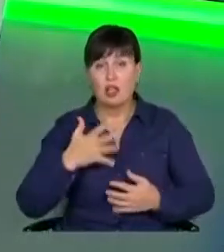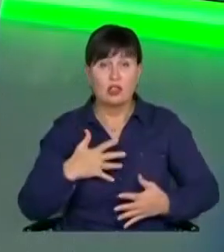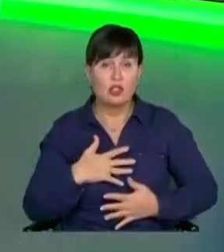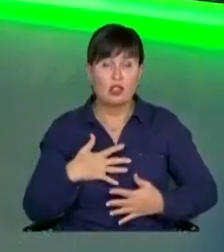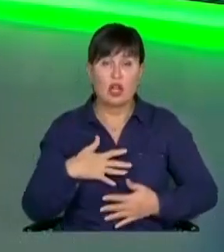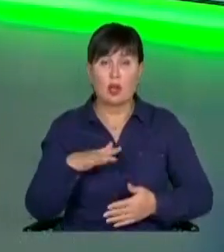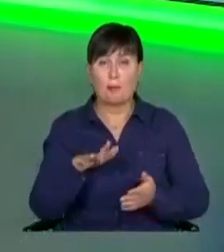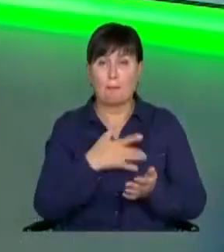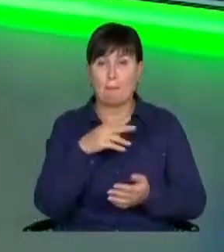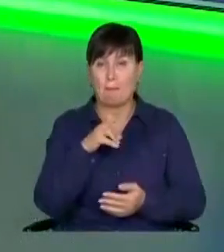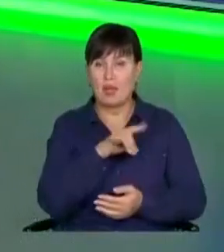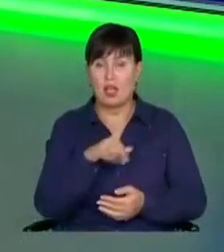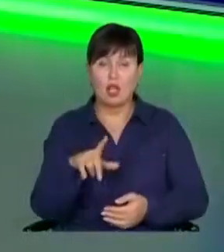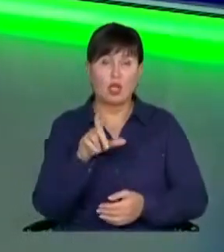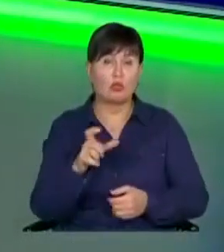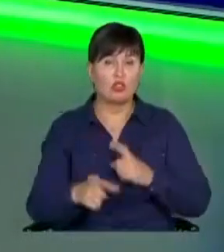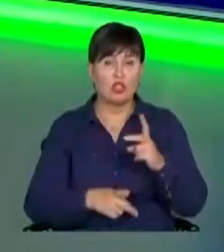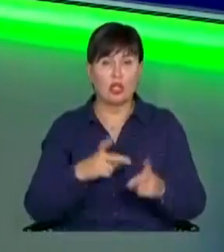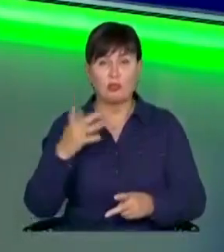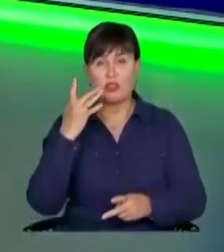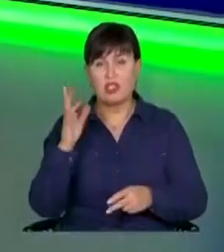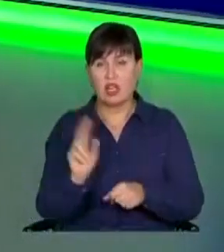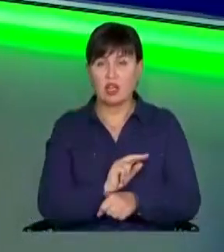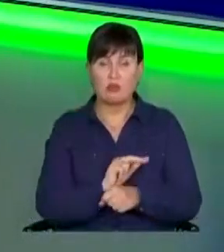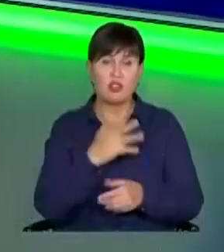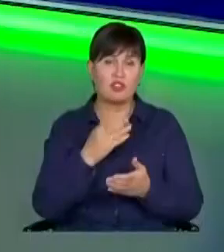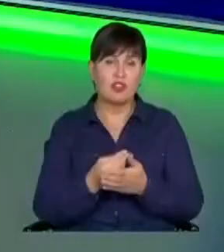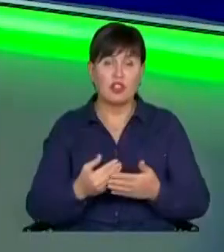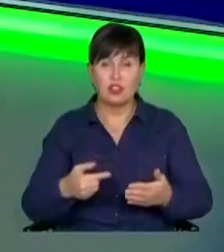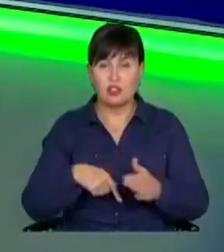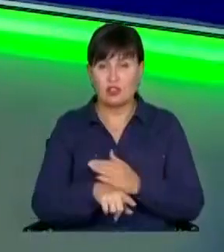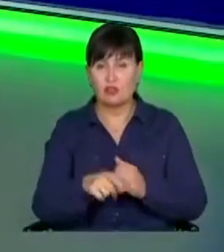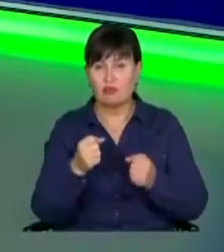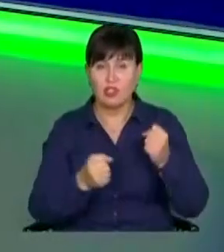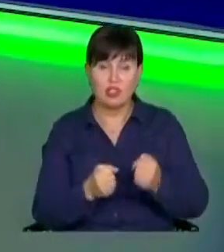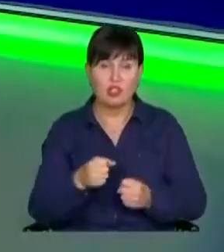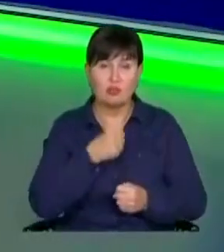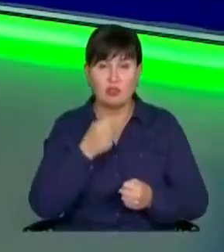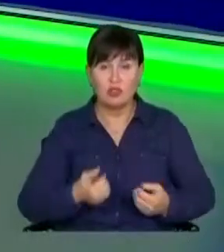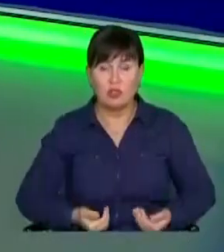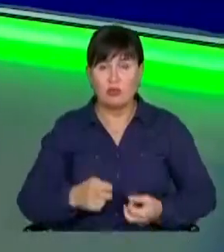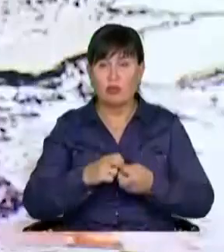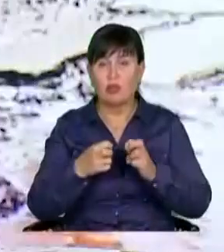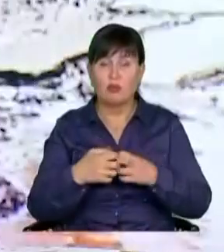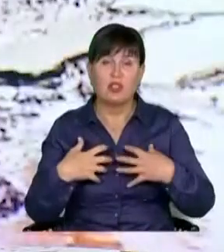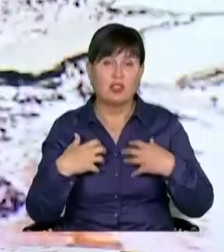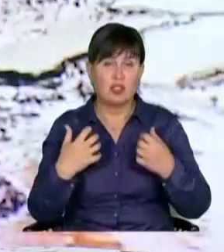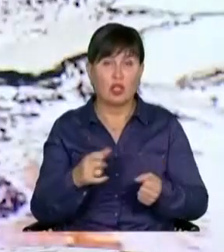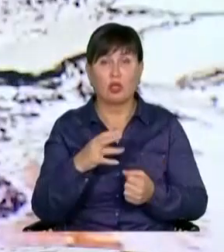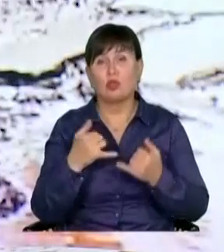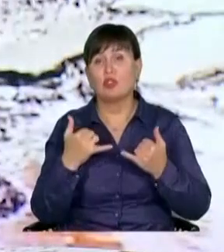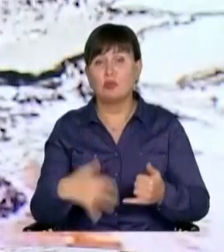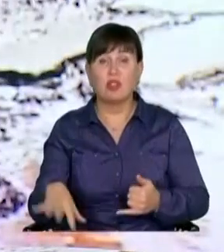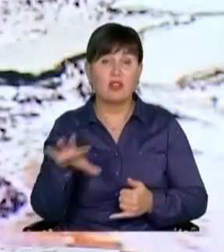пылью. Автолюбители жаловались на постоянный ремонт своих железных коней, а пожилые и дети на проблемы со здоровьем. Но теперь